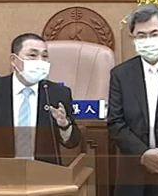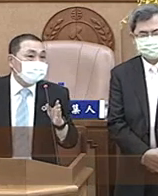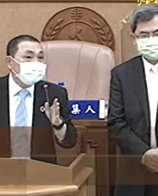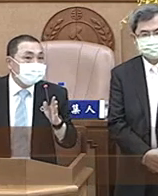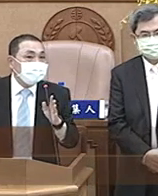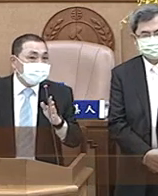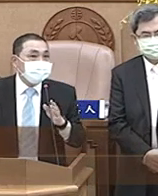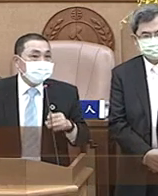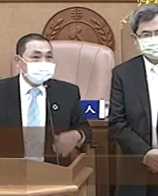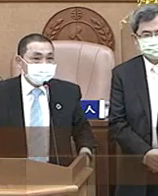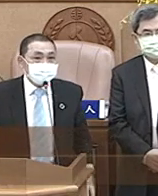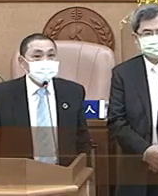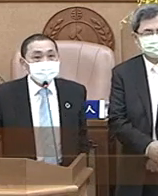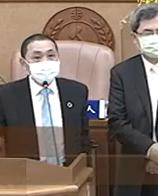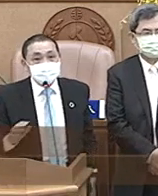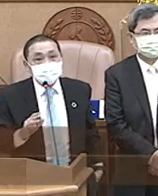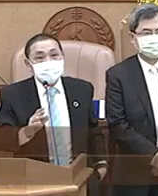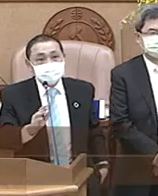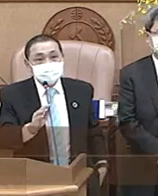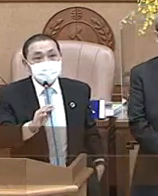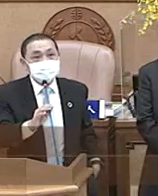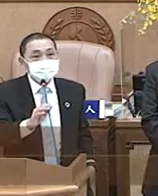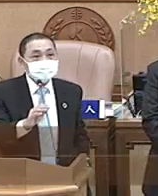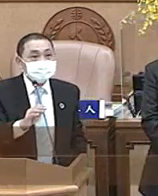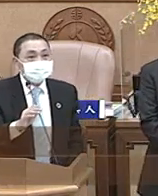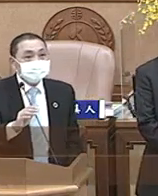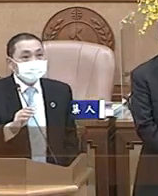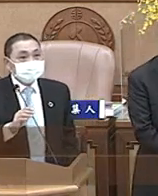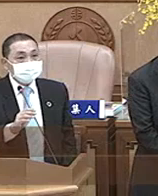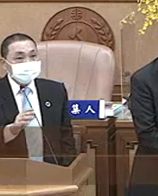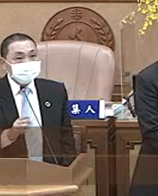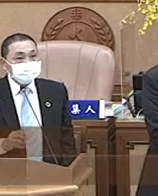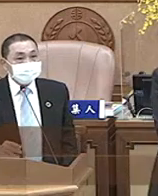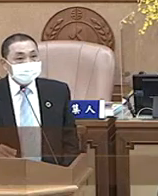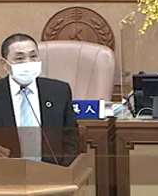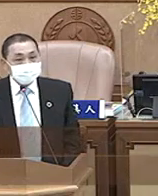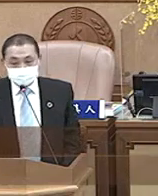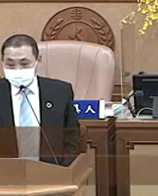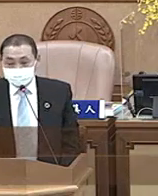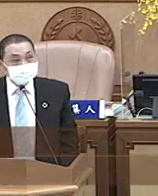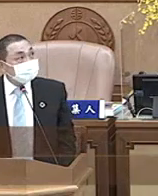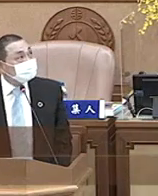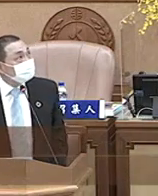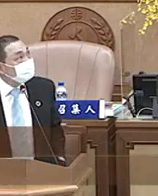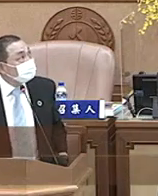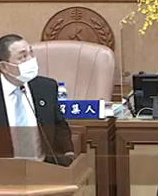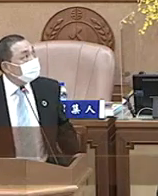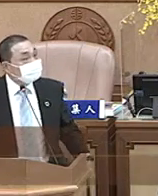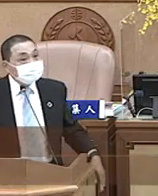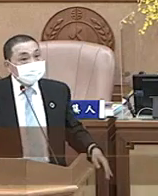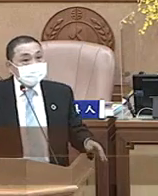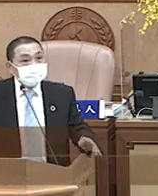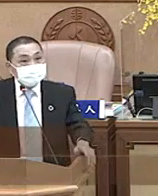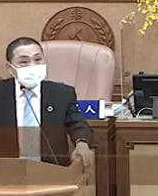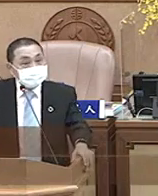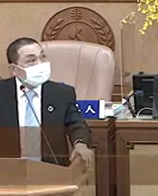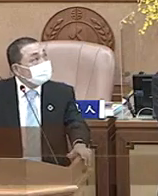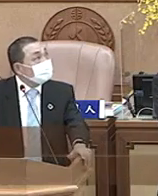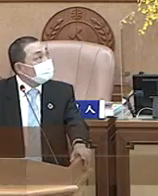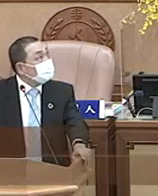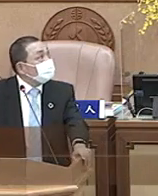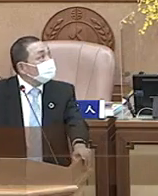来。所以特别跟议员再说明一下，谢谢议员。 好，市长。有关于这个地方建设、啊、下一